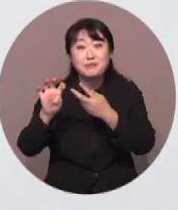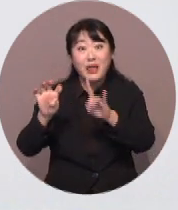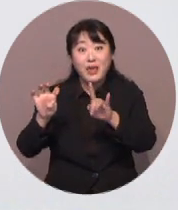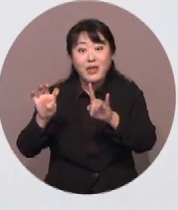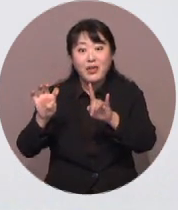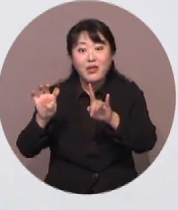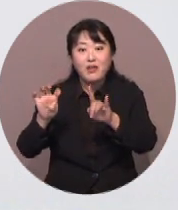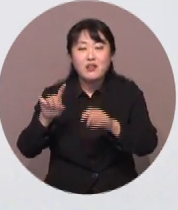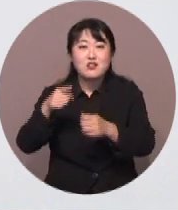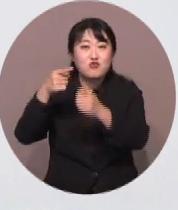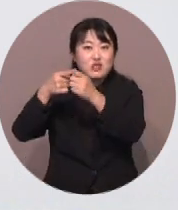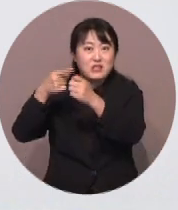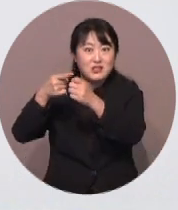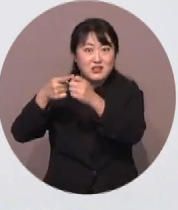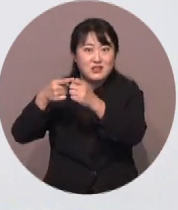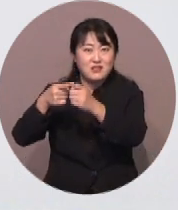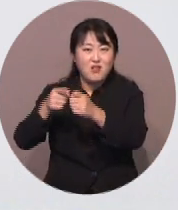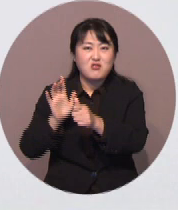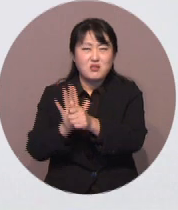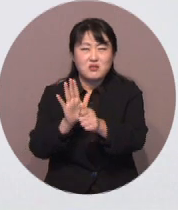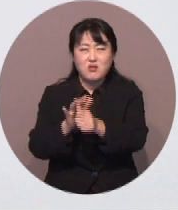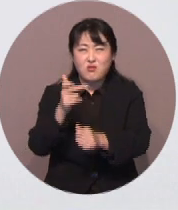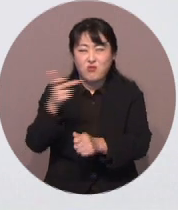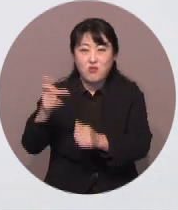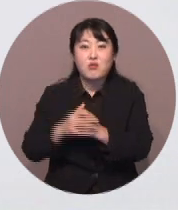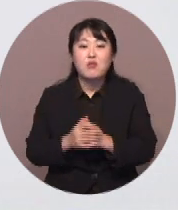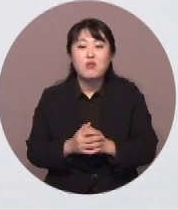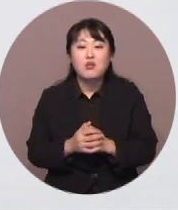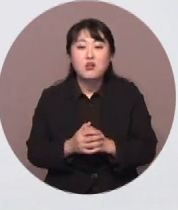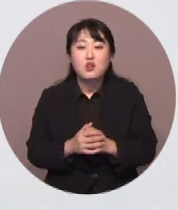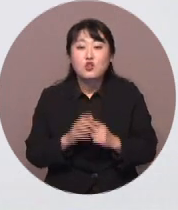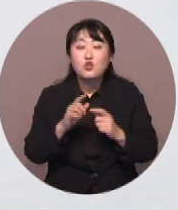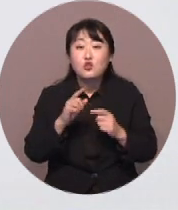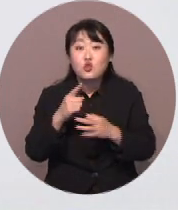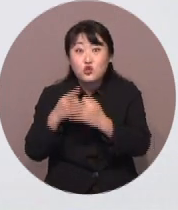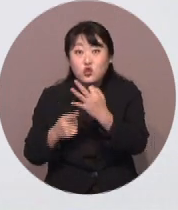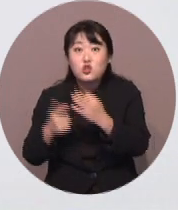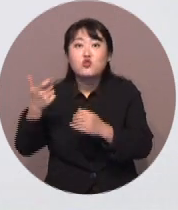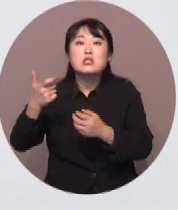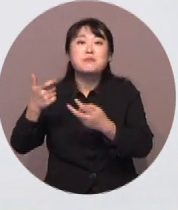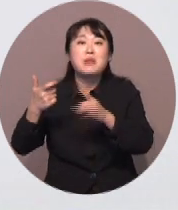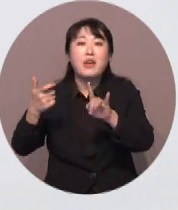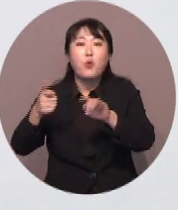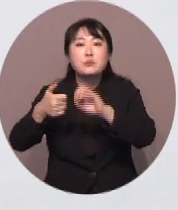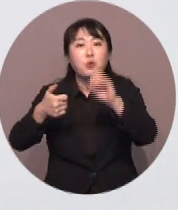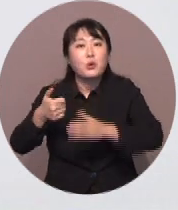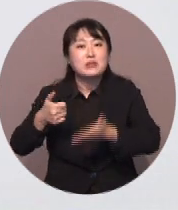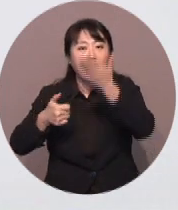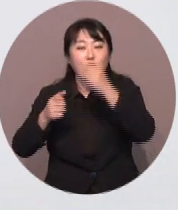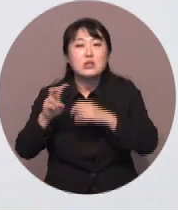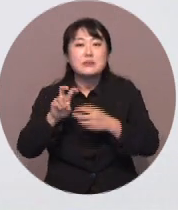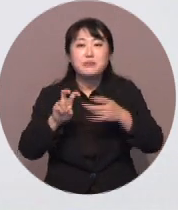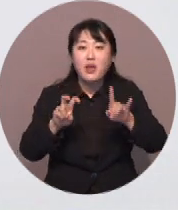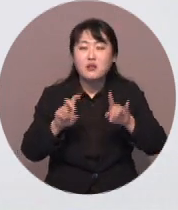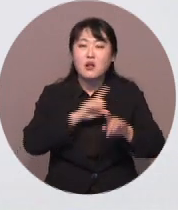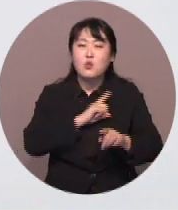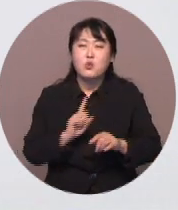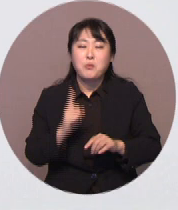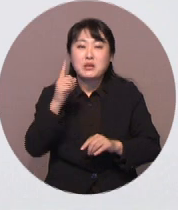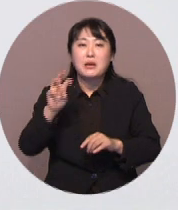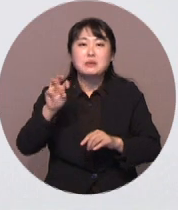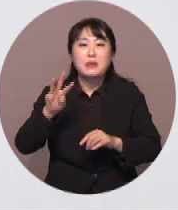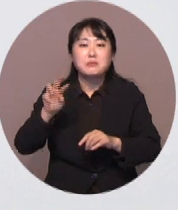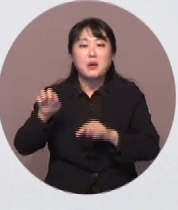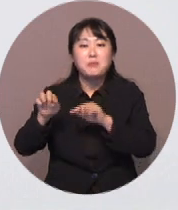48.6% 의 지지를 받은 반면 윤 후보는 60대 이상의 과 반은 물론 20대 에서도 가장 높은